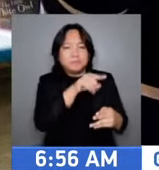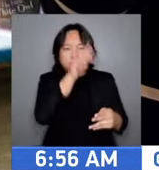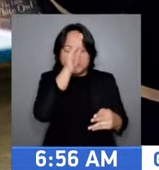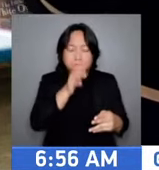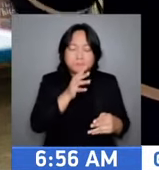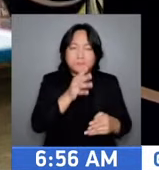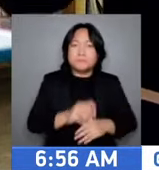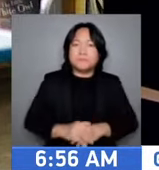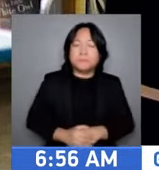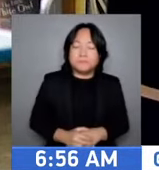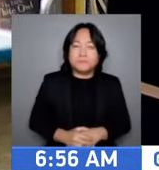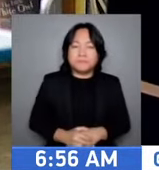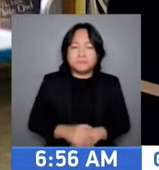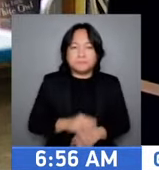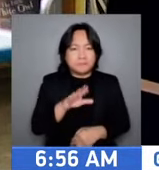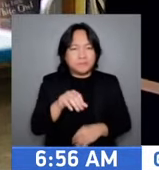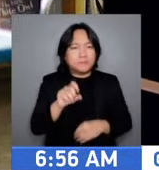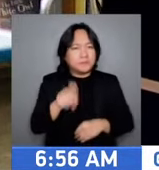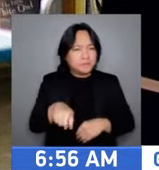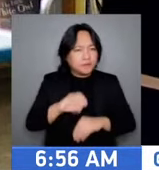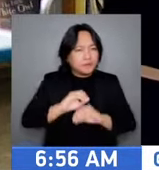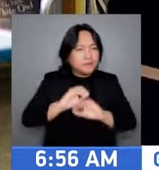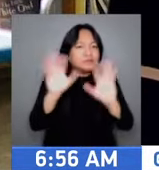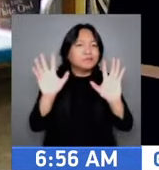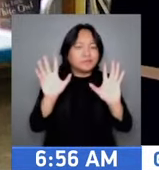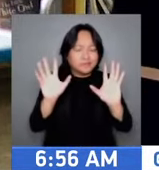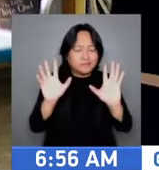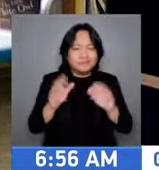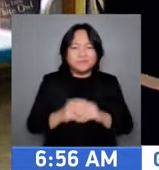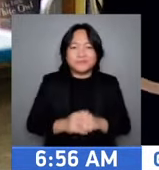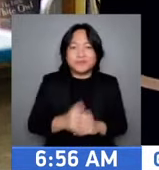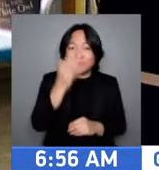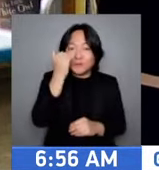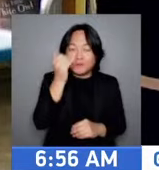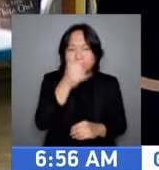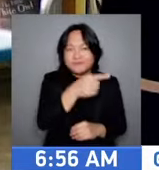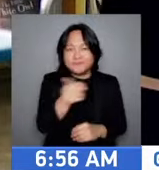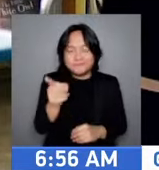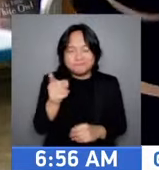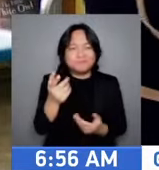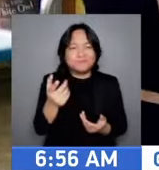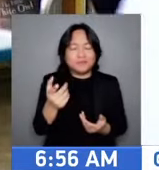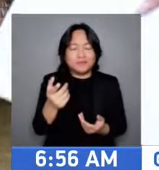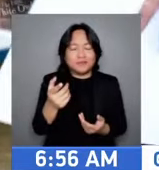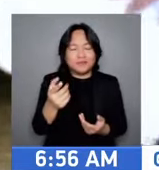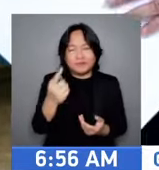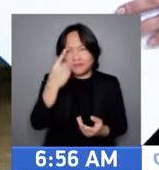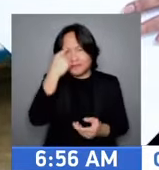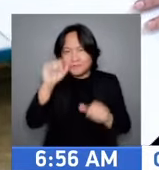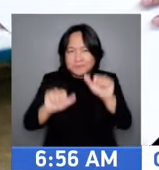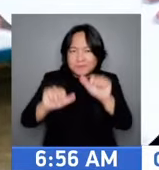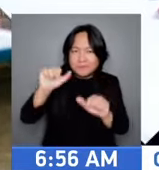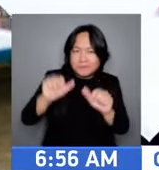nating linaw para sa kapayapaan ng pag-iisip. Huwag magdalawang isip, ask Attorney